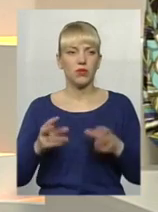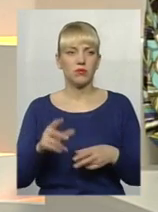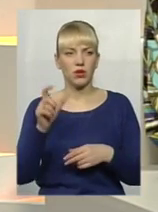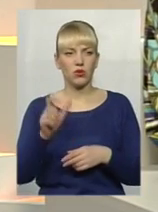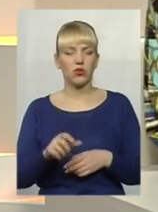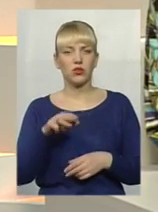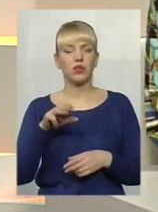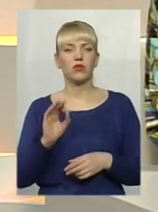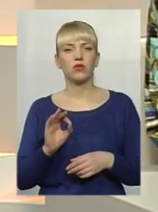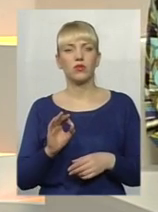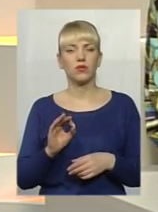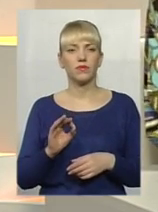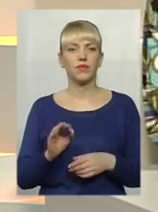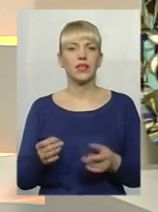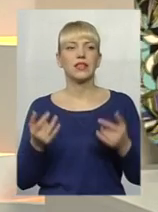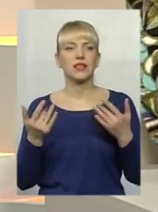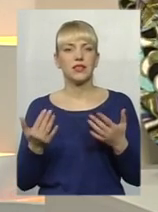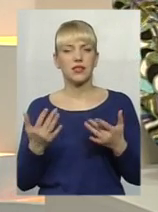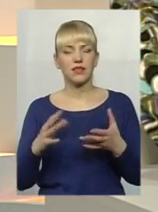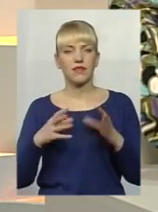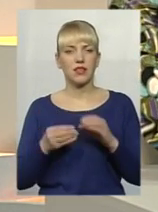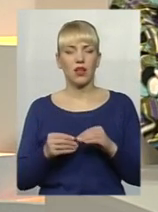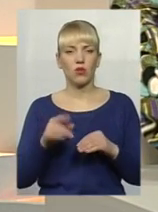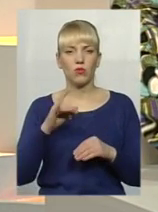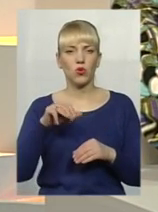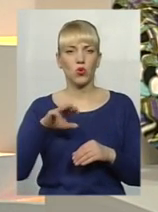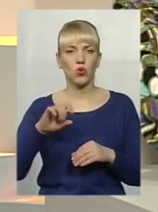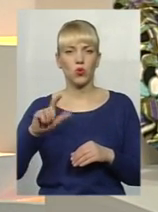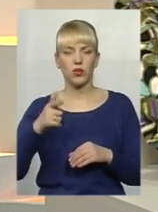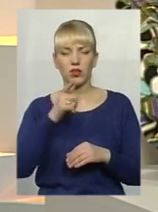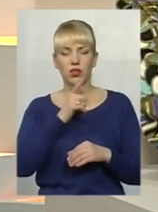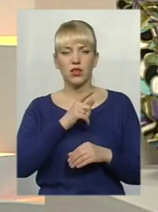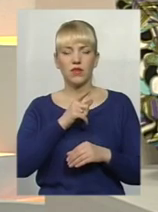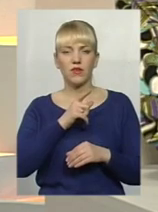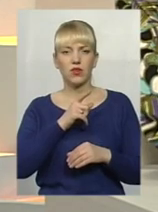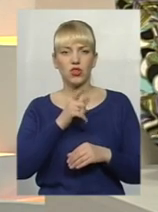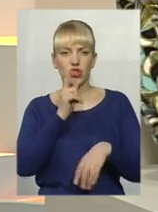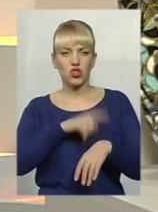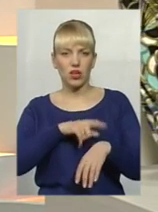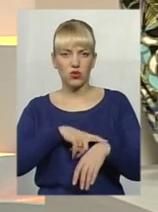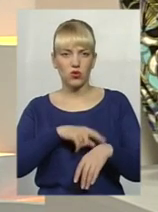то скільки загалом ртуть часу виводиться з організму і яку шкоду